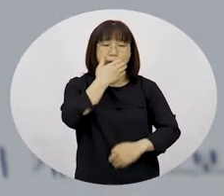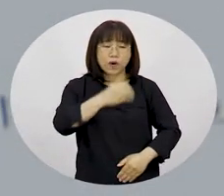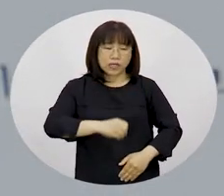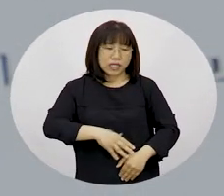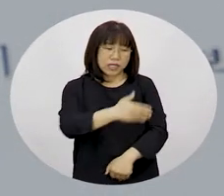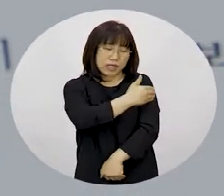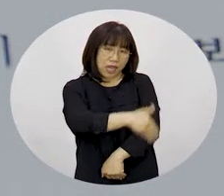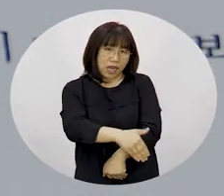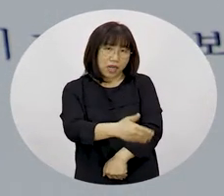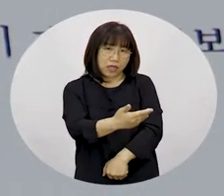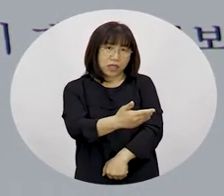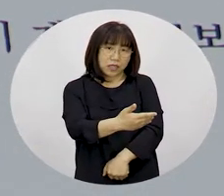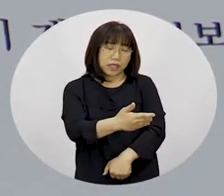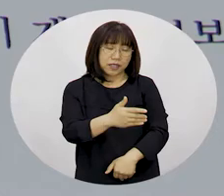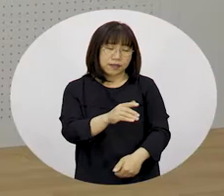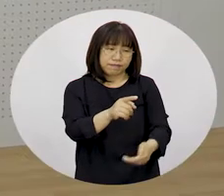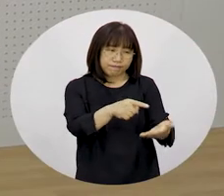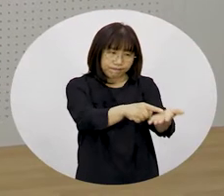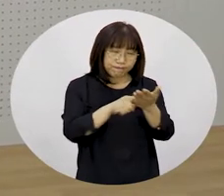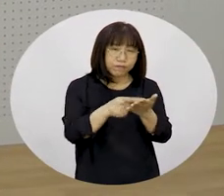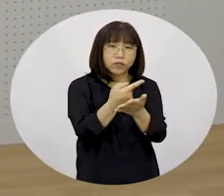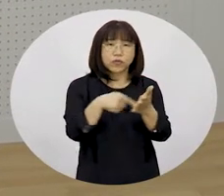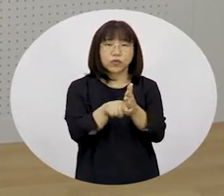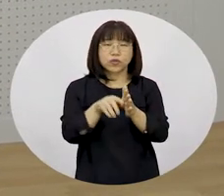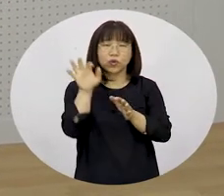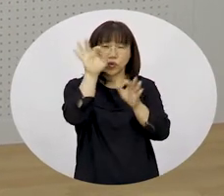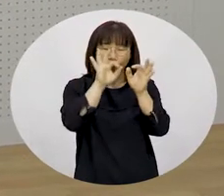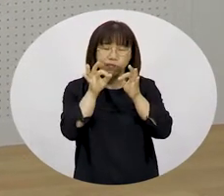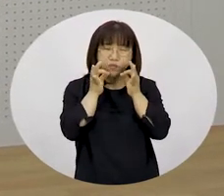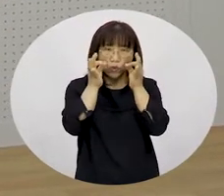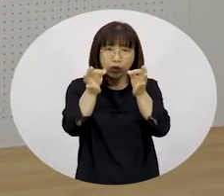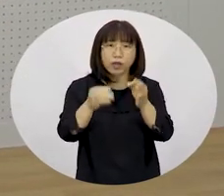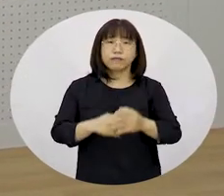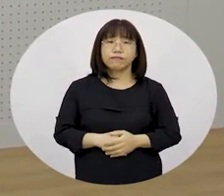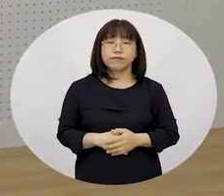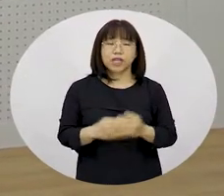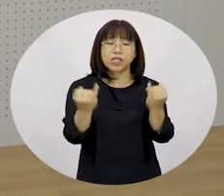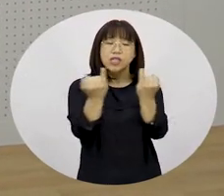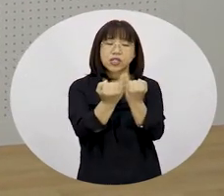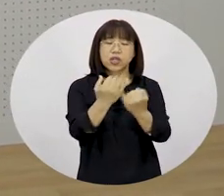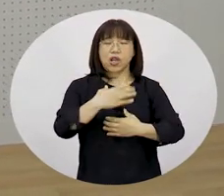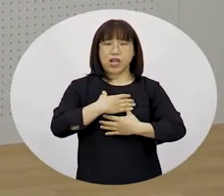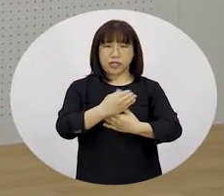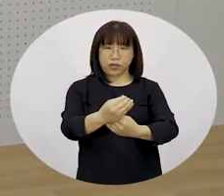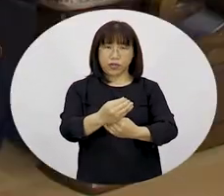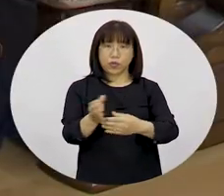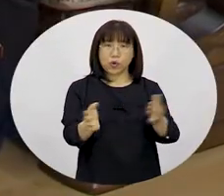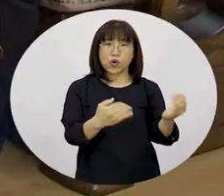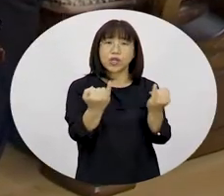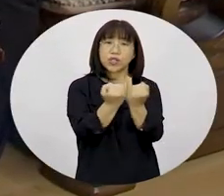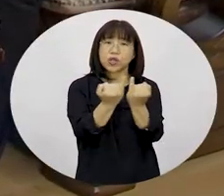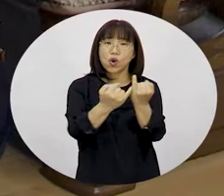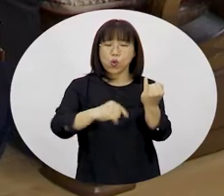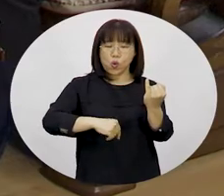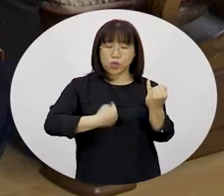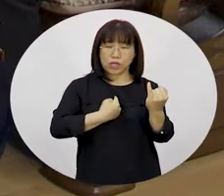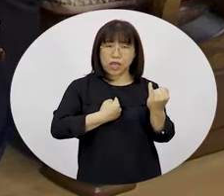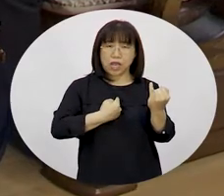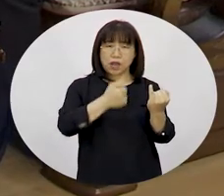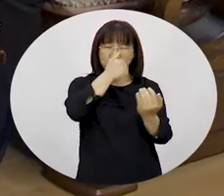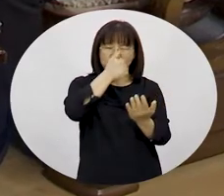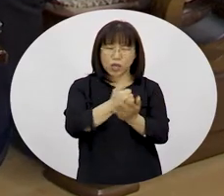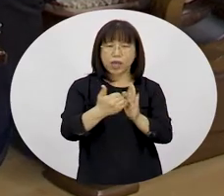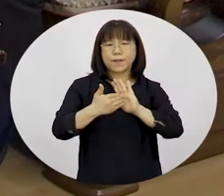복지 사각지대를 해소하는 데 노력하게 됩니다 이어 여성이 안전한 주거환경을 위한 업무 협약도 체결하고